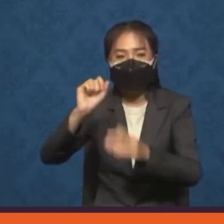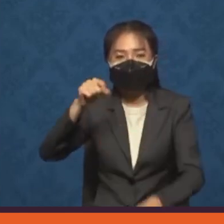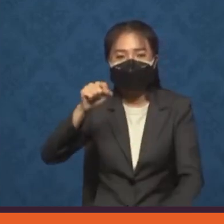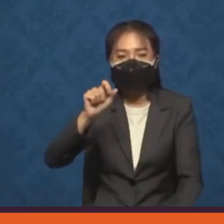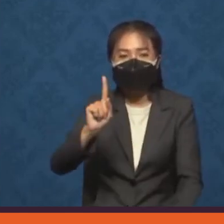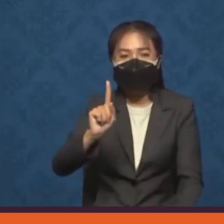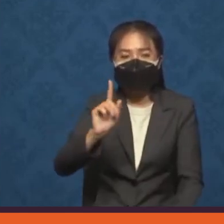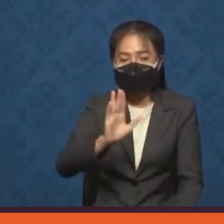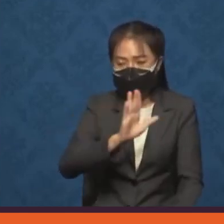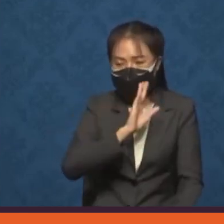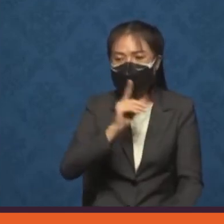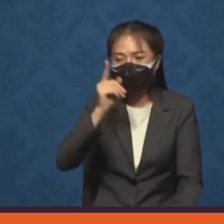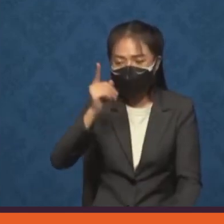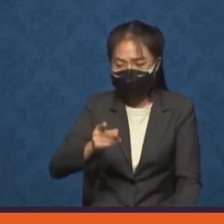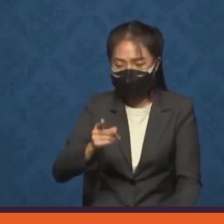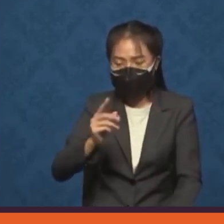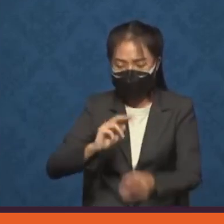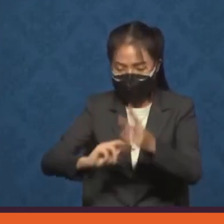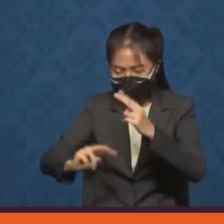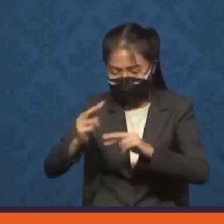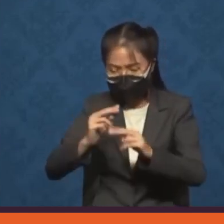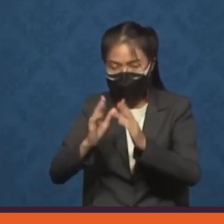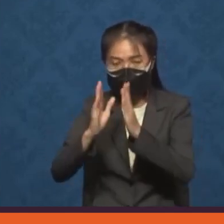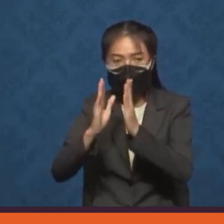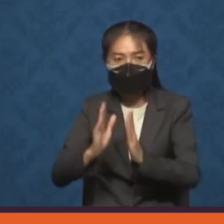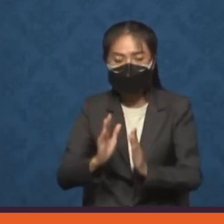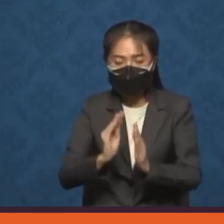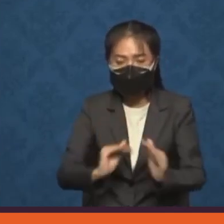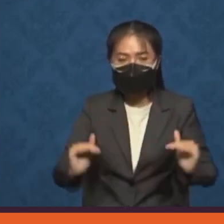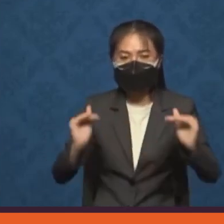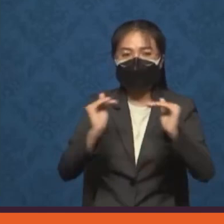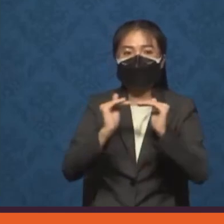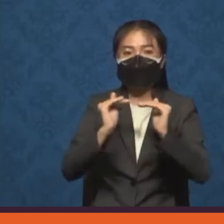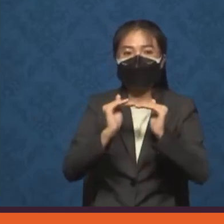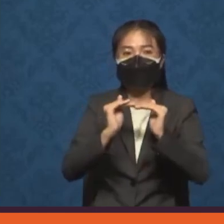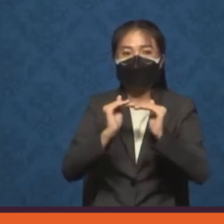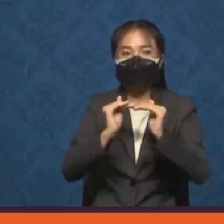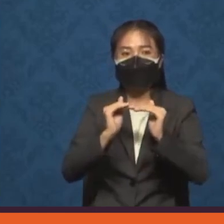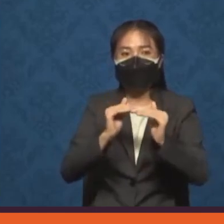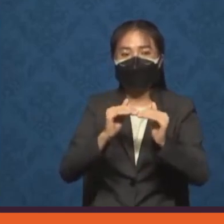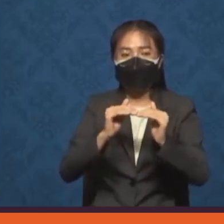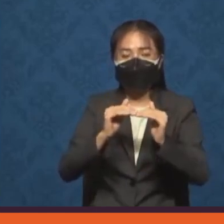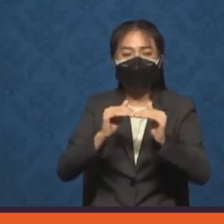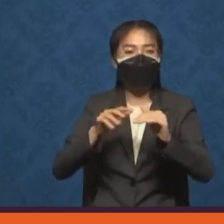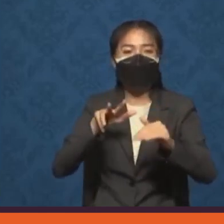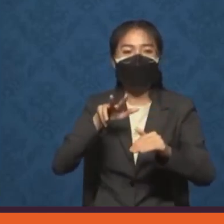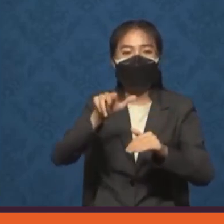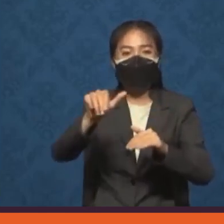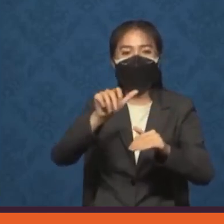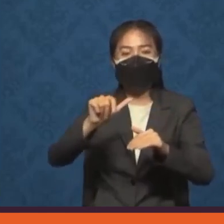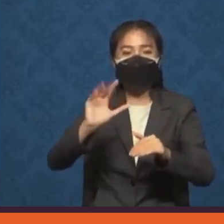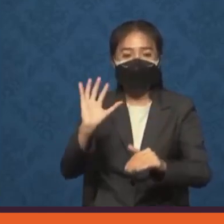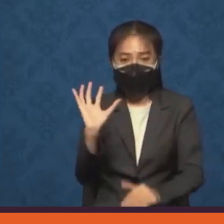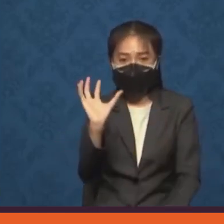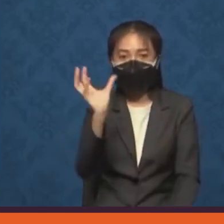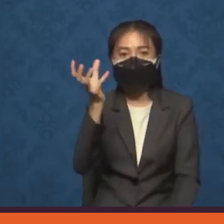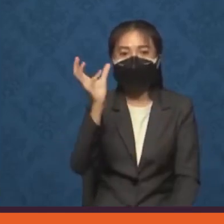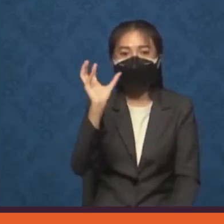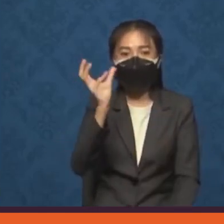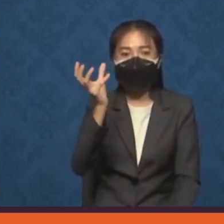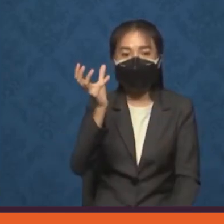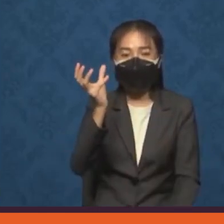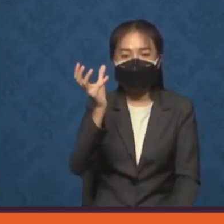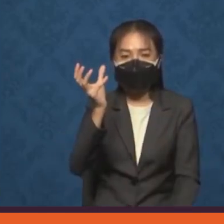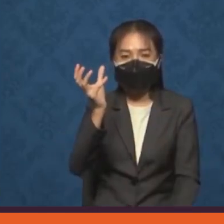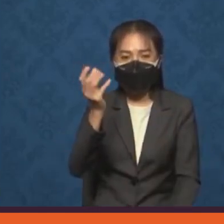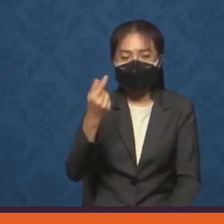ดังนั้นท่านต้องหาความชอบธรรมที่มันพอฟัดพอเหวี่ยงกันครับนี่เป็นหลักการสากลครับเป็นหลักการสากลเลยครับลองไปดูเลย